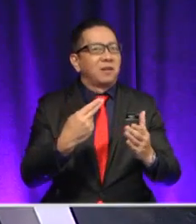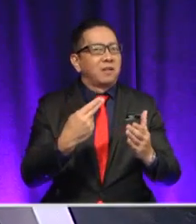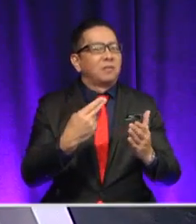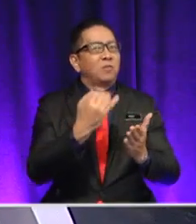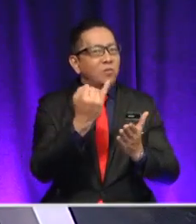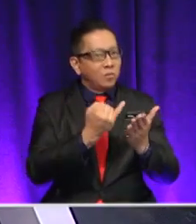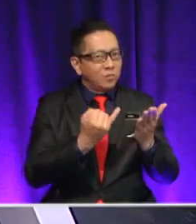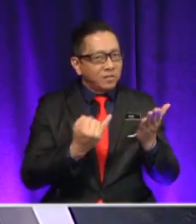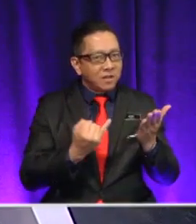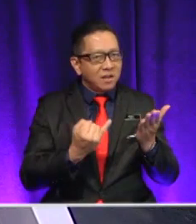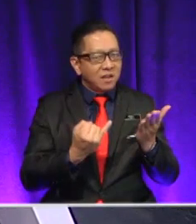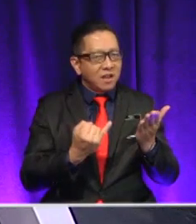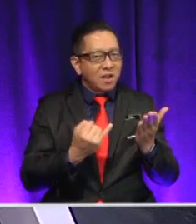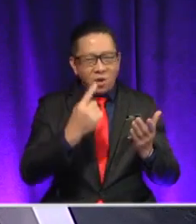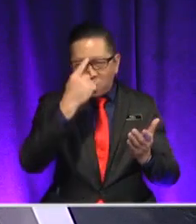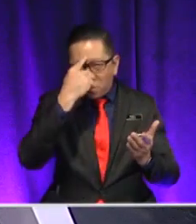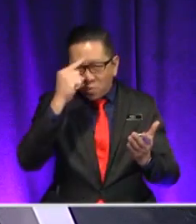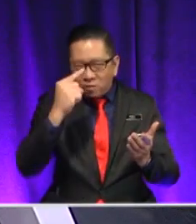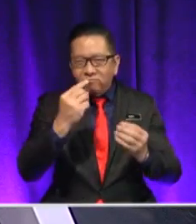untuk mengetahui